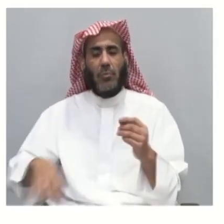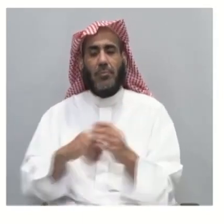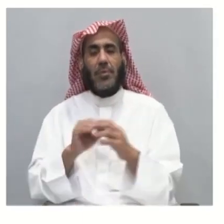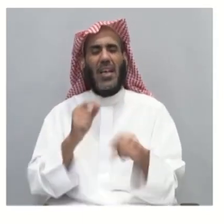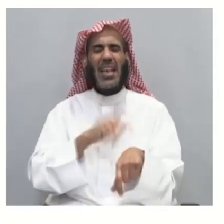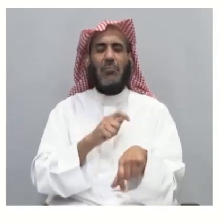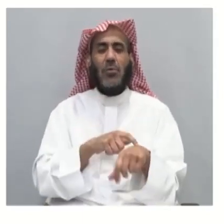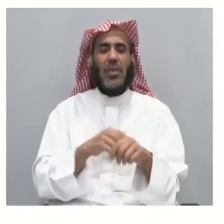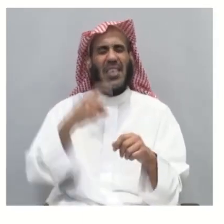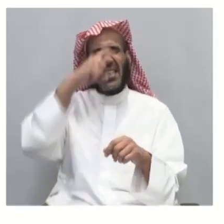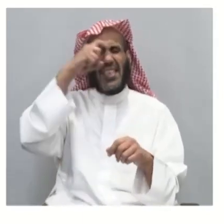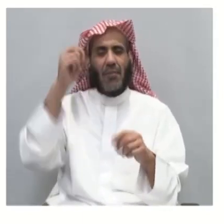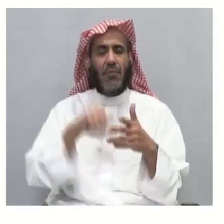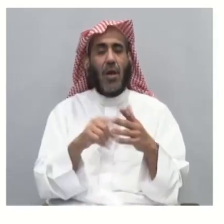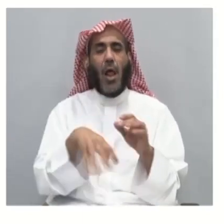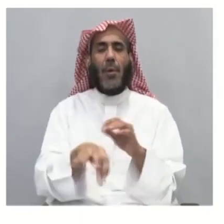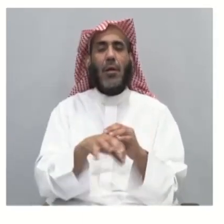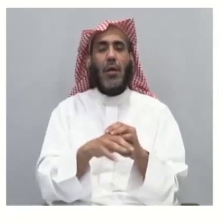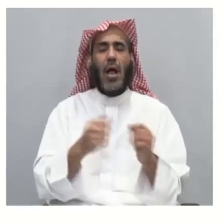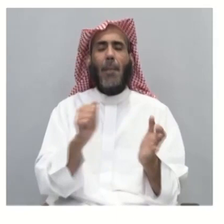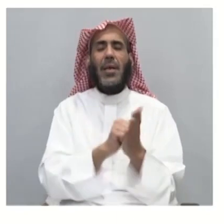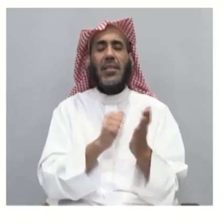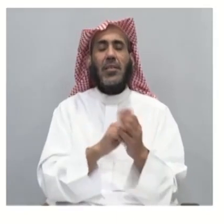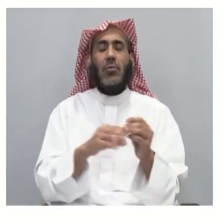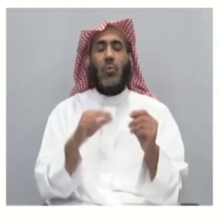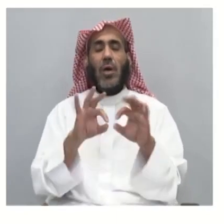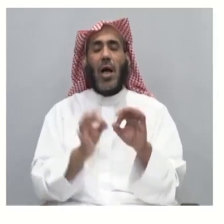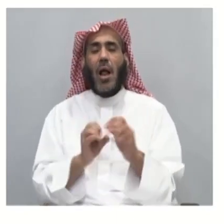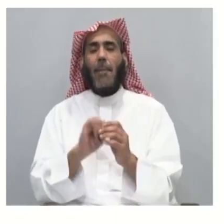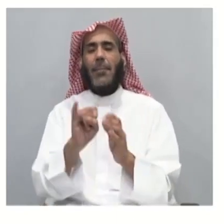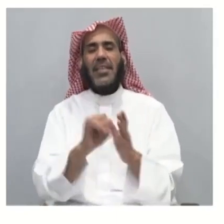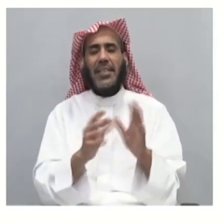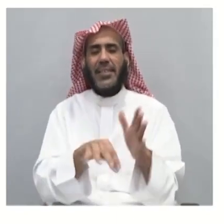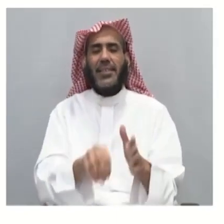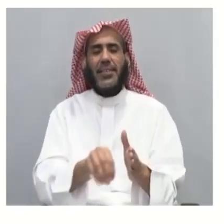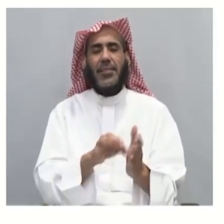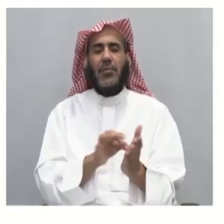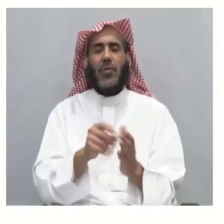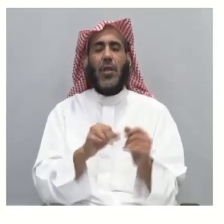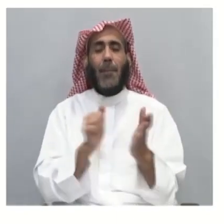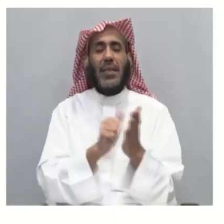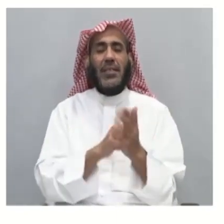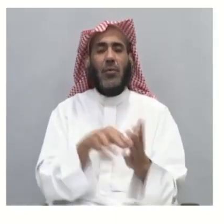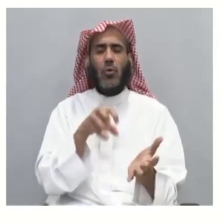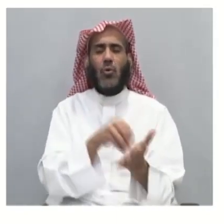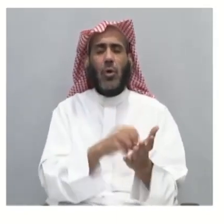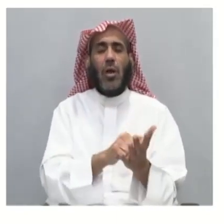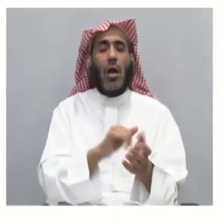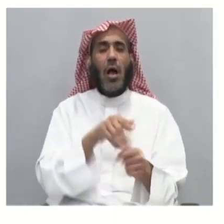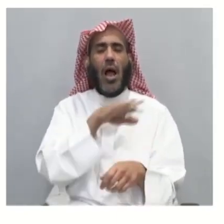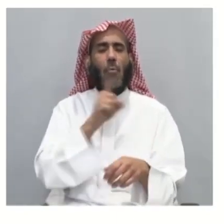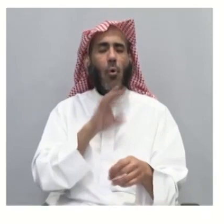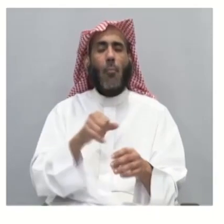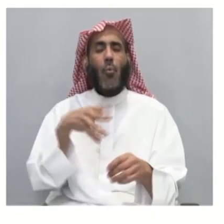الازمنه عندنا الصيف الامكنه البيت والمدينه التي فيها هذا البيت ويسكنها الاب والام